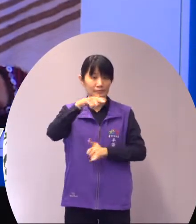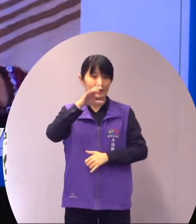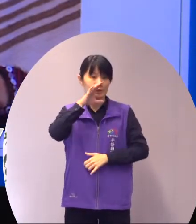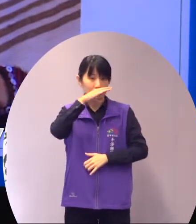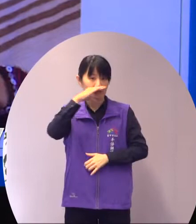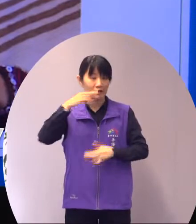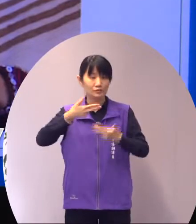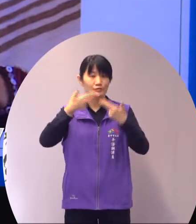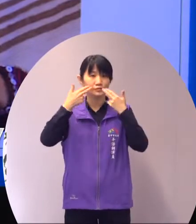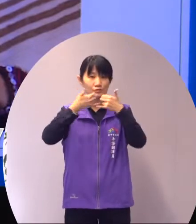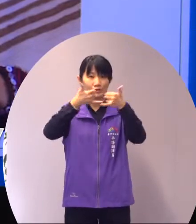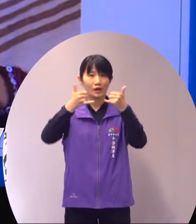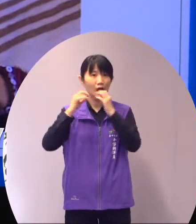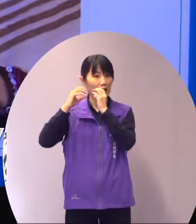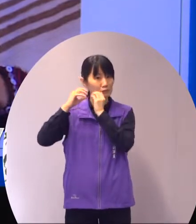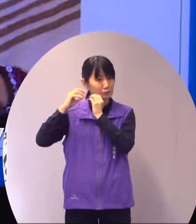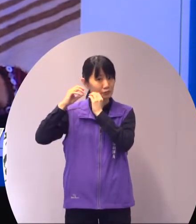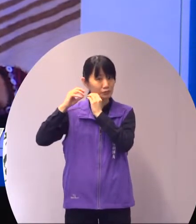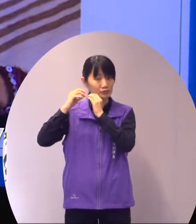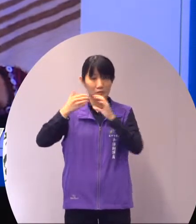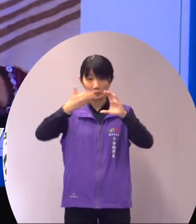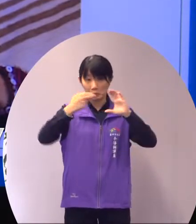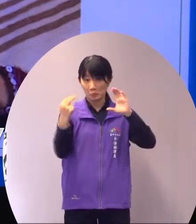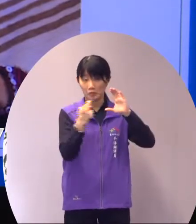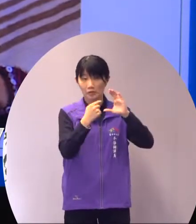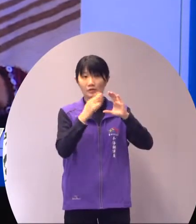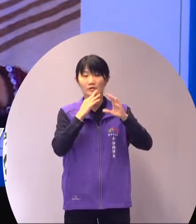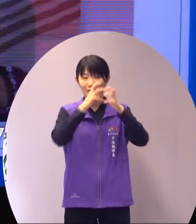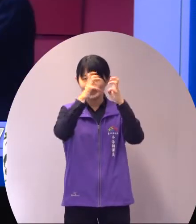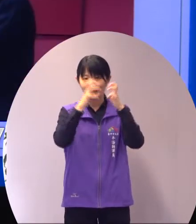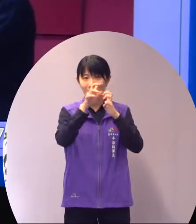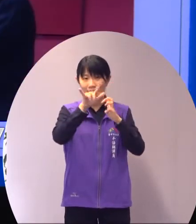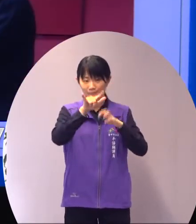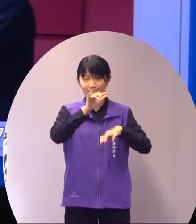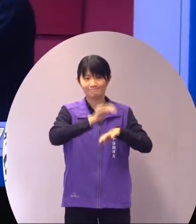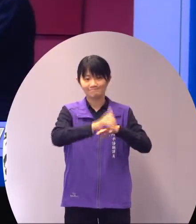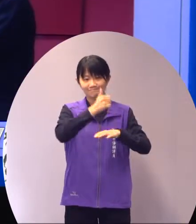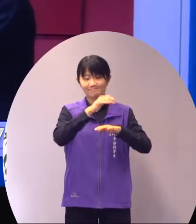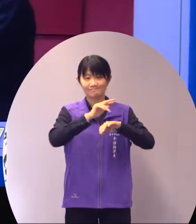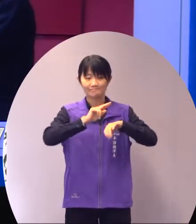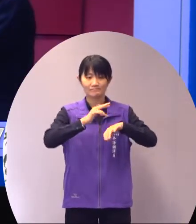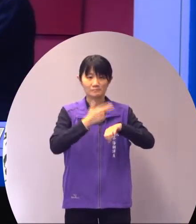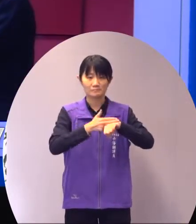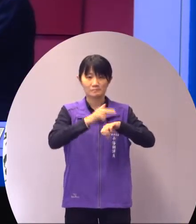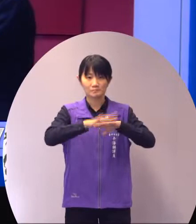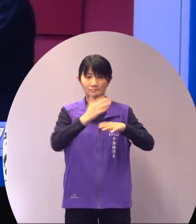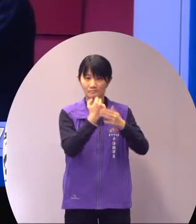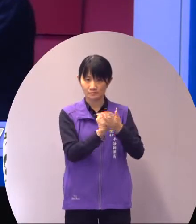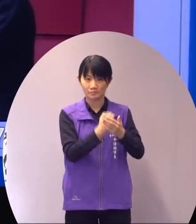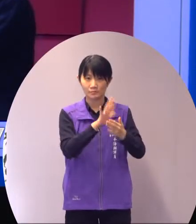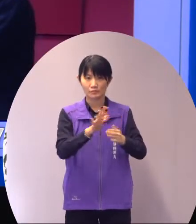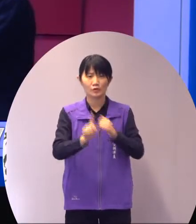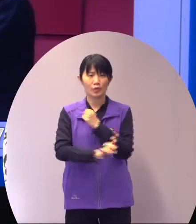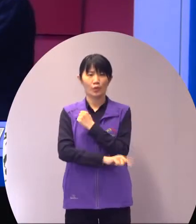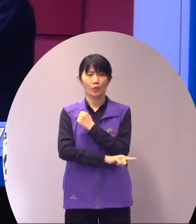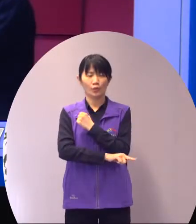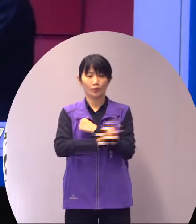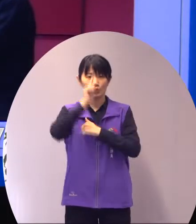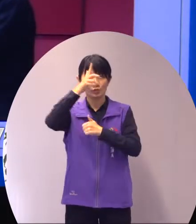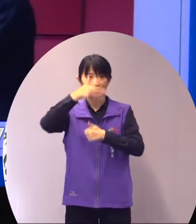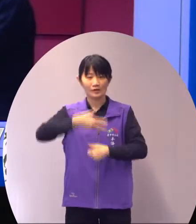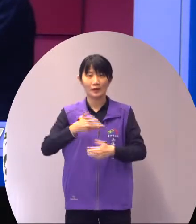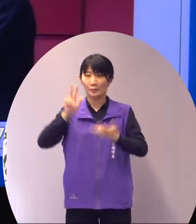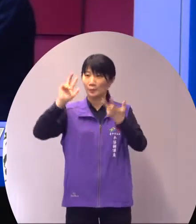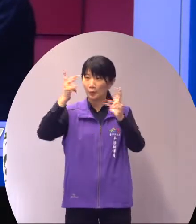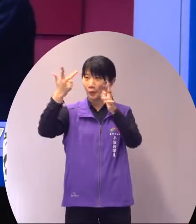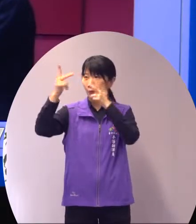族传统乐器口簧琴的乐舞，保存者是杨德福艺师。那最后一项传统表演艺术为布袋